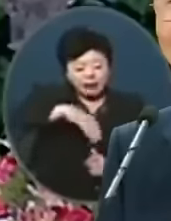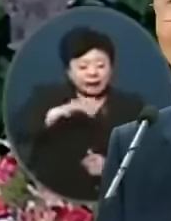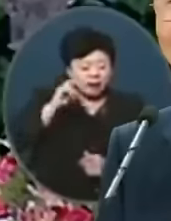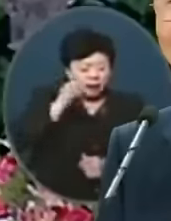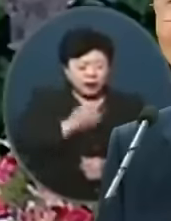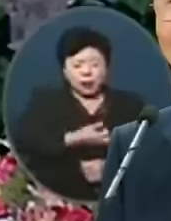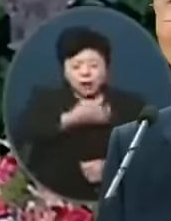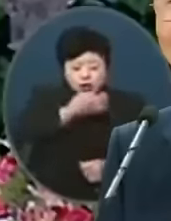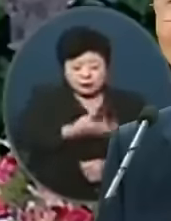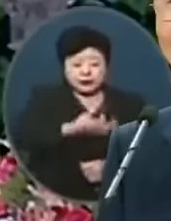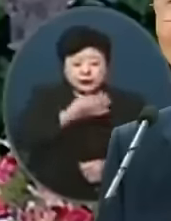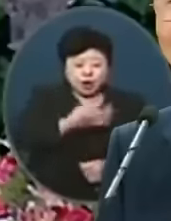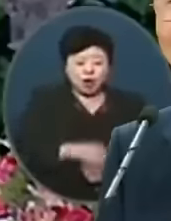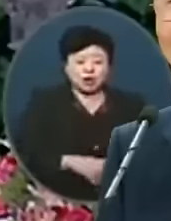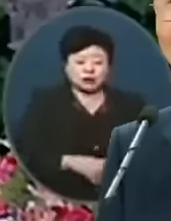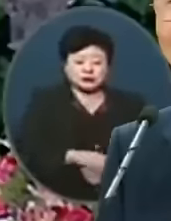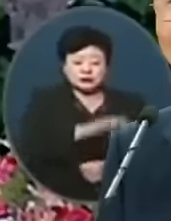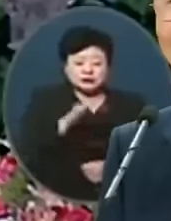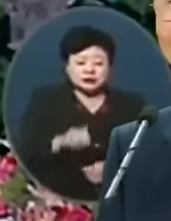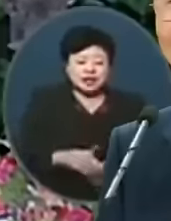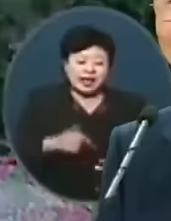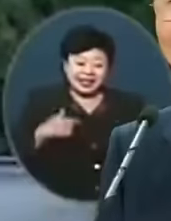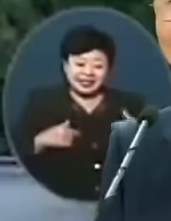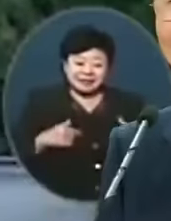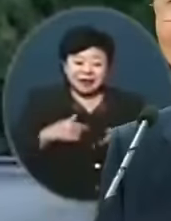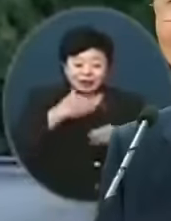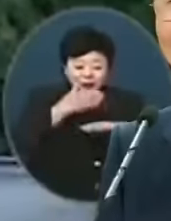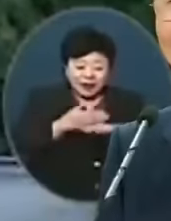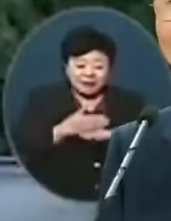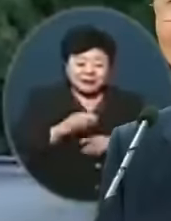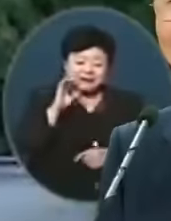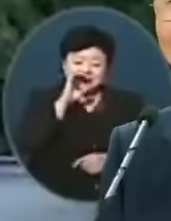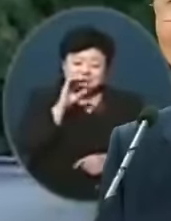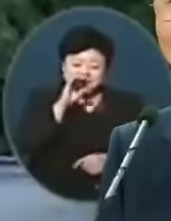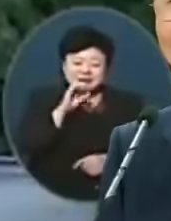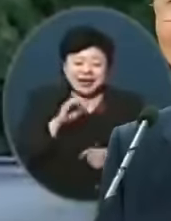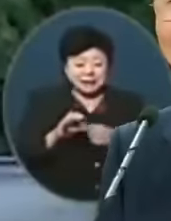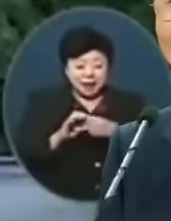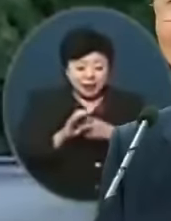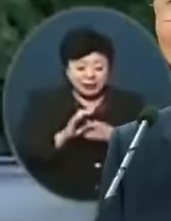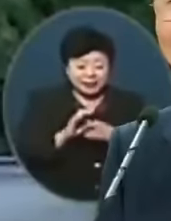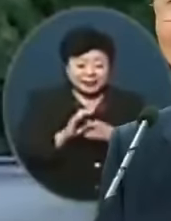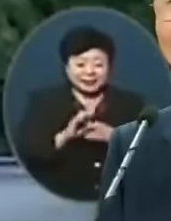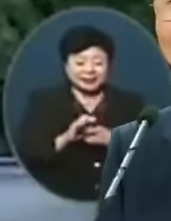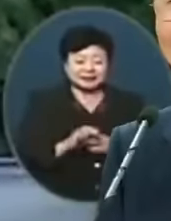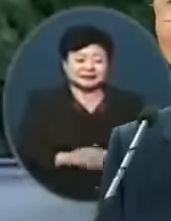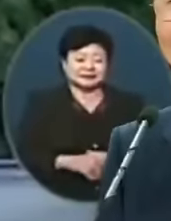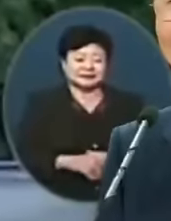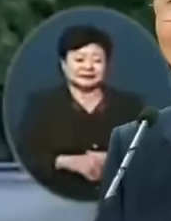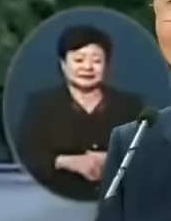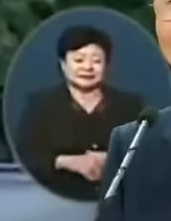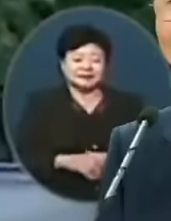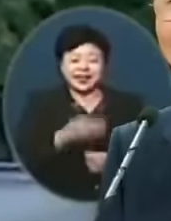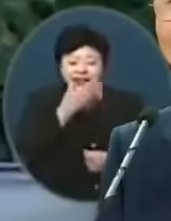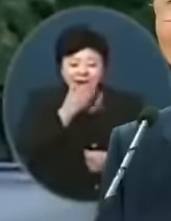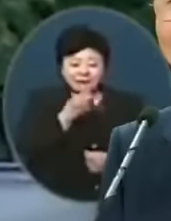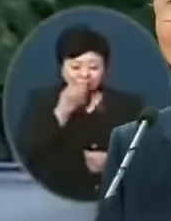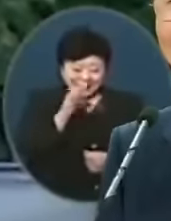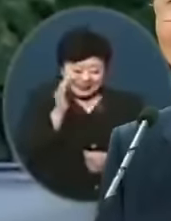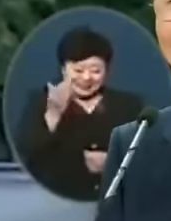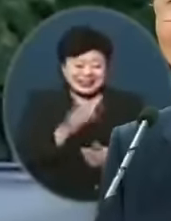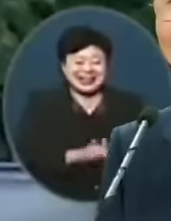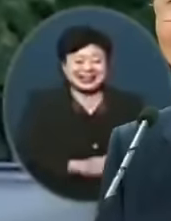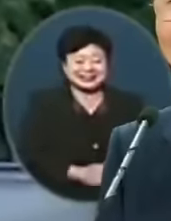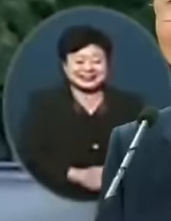어렵고 힘들어도 우리가 기뻐하고 감사하는 훈련을 한다면 얼마든지 행복하게 살 수